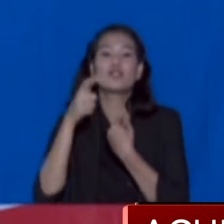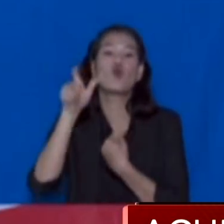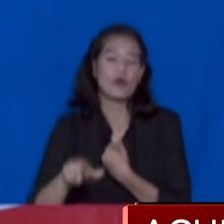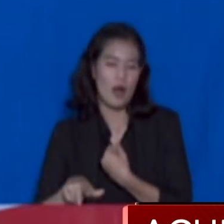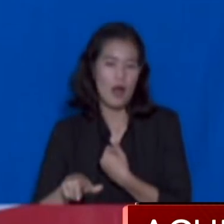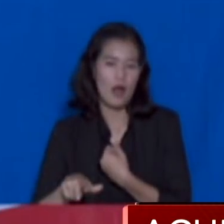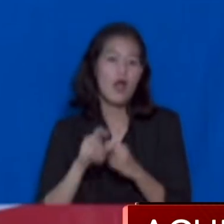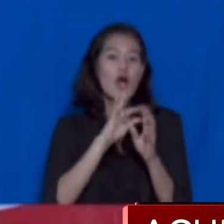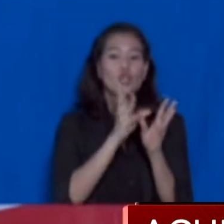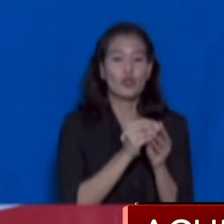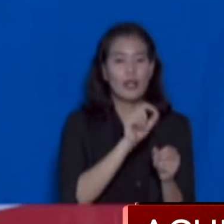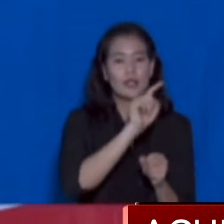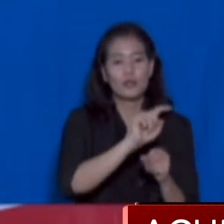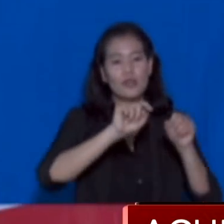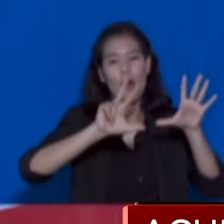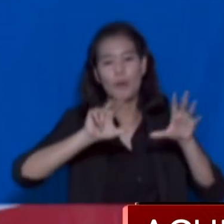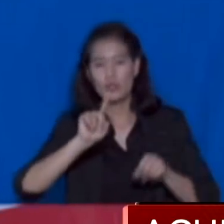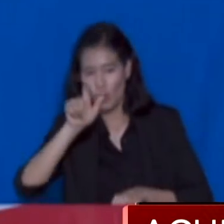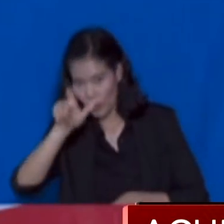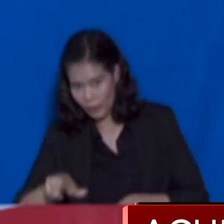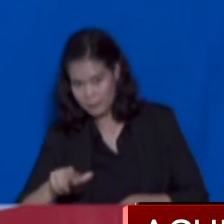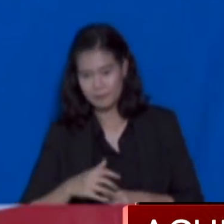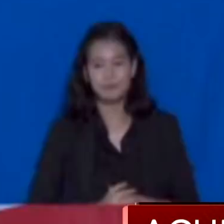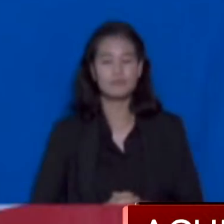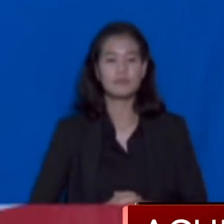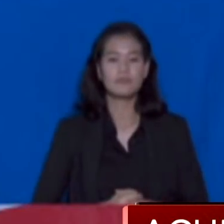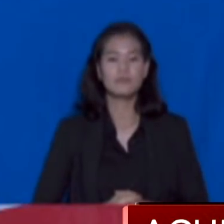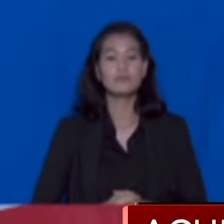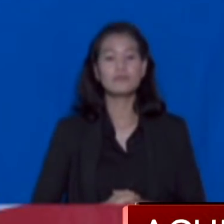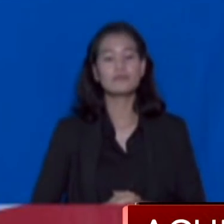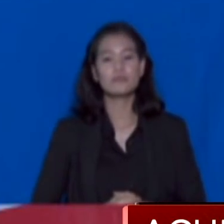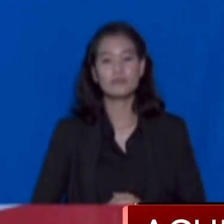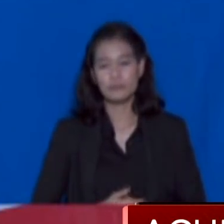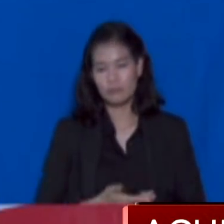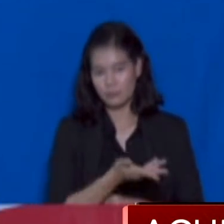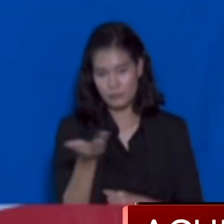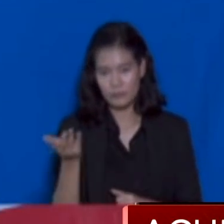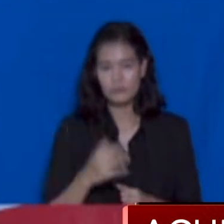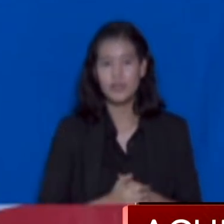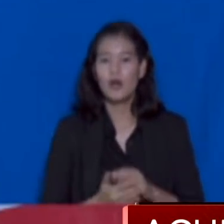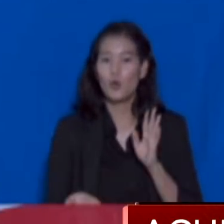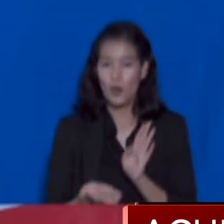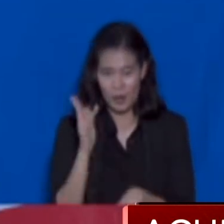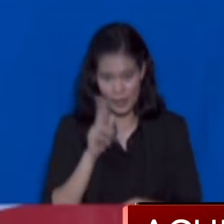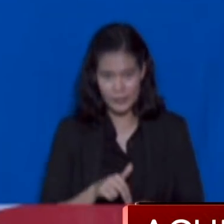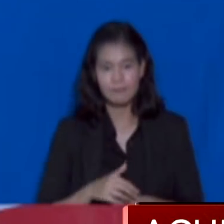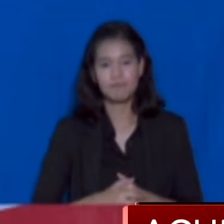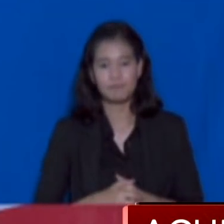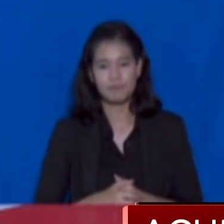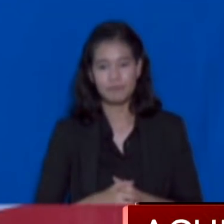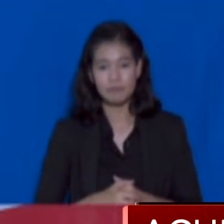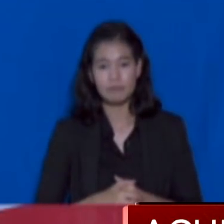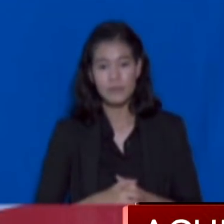menjadi 181 orang saudara sekalian sekali lagi gambaran-gambaran